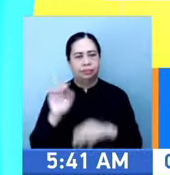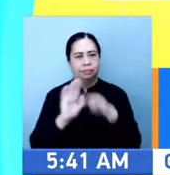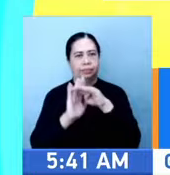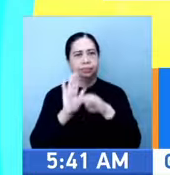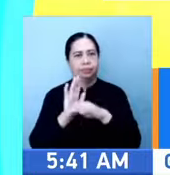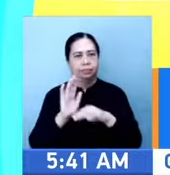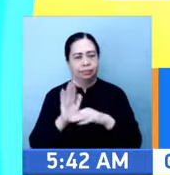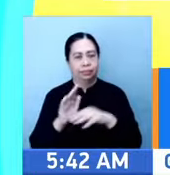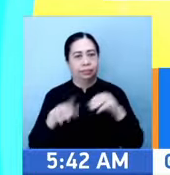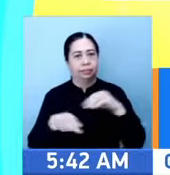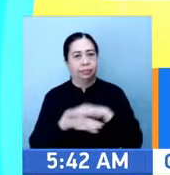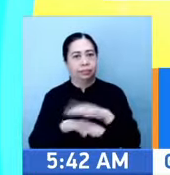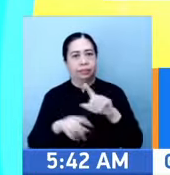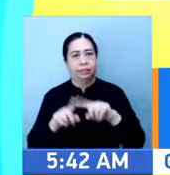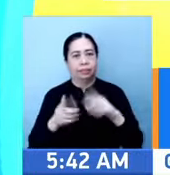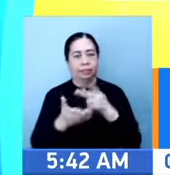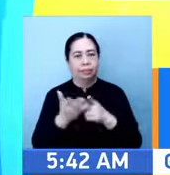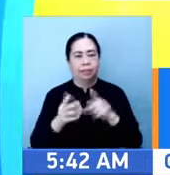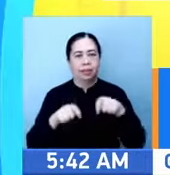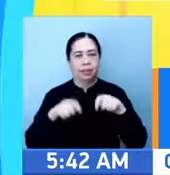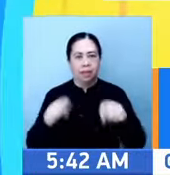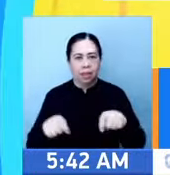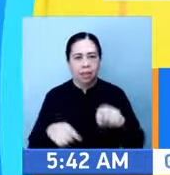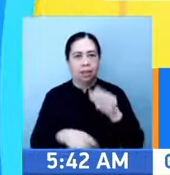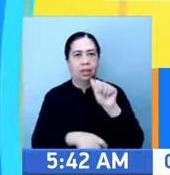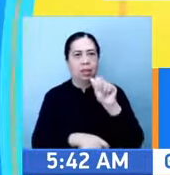parte ng Taytay, Angono at Binangonan.